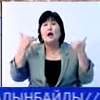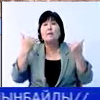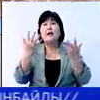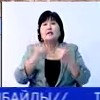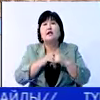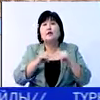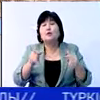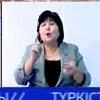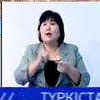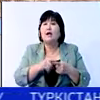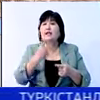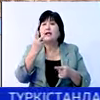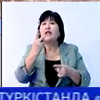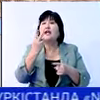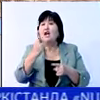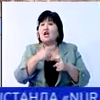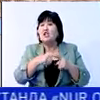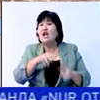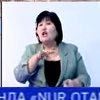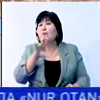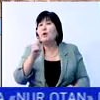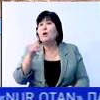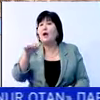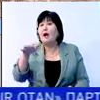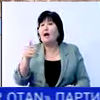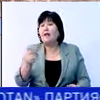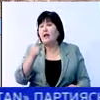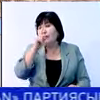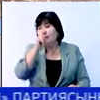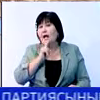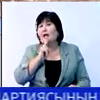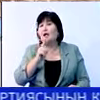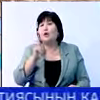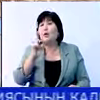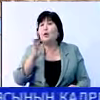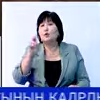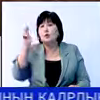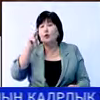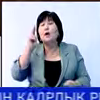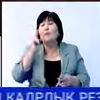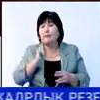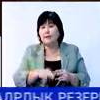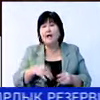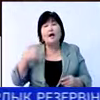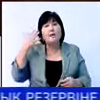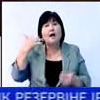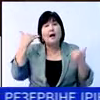соған қатысты 2,5 миллион алып жатырым. Бір айлық курс оқып бітірдік қазір. Мақсат мал басын көбейту ғой.